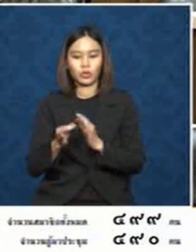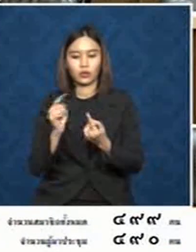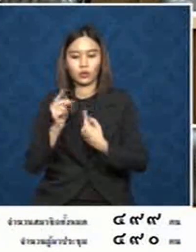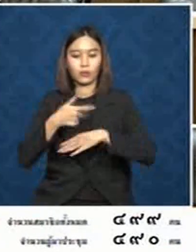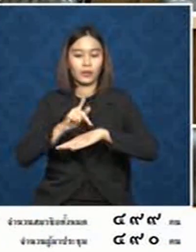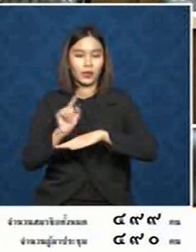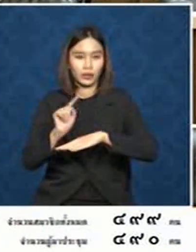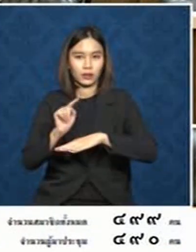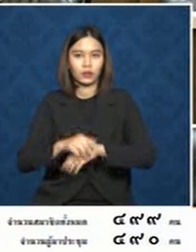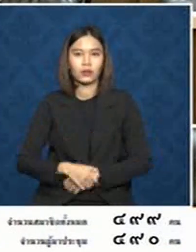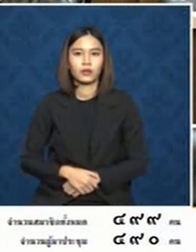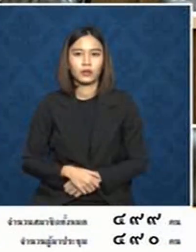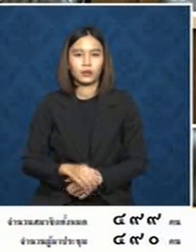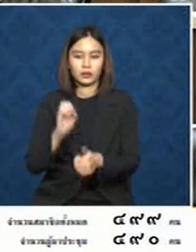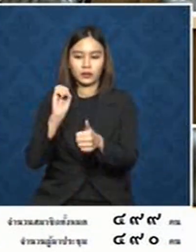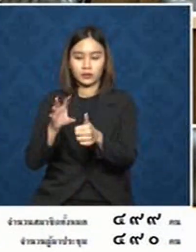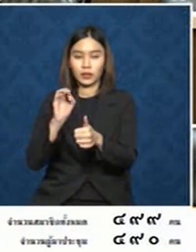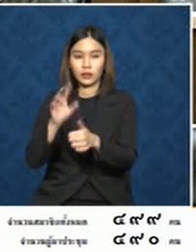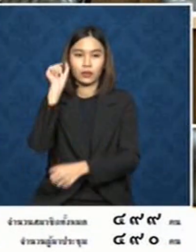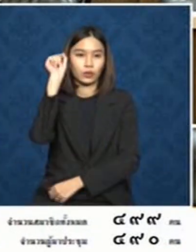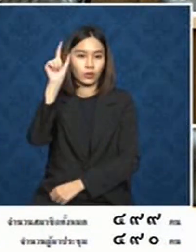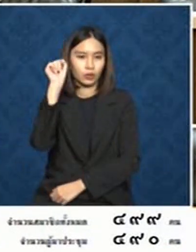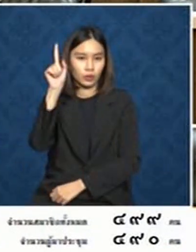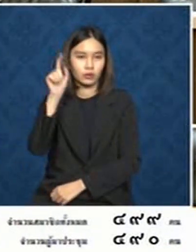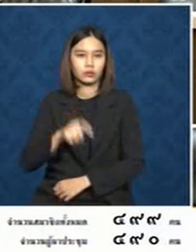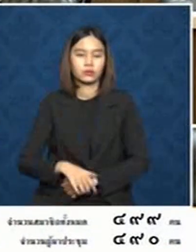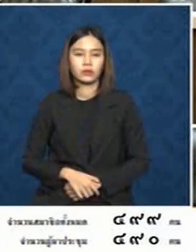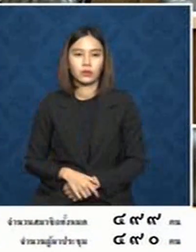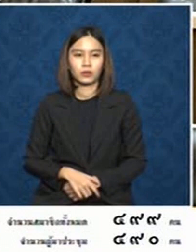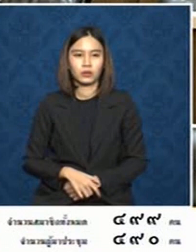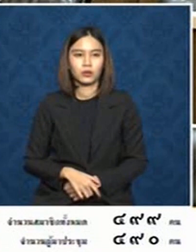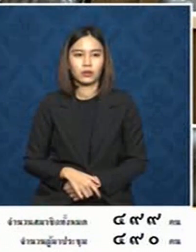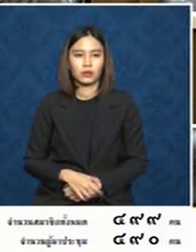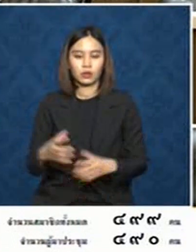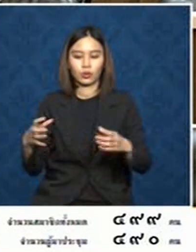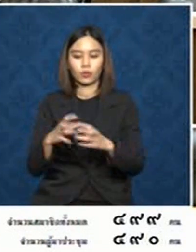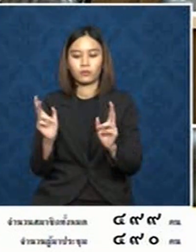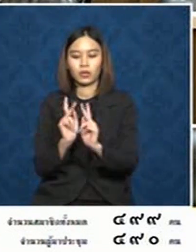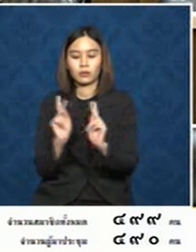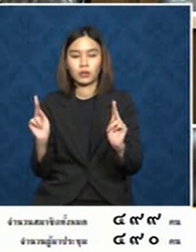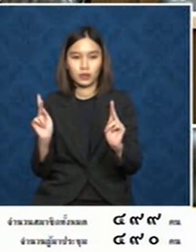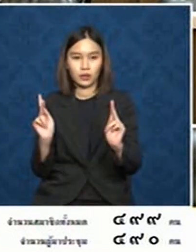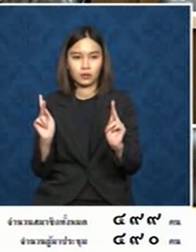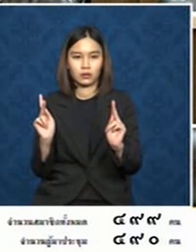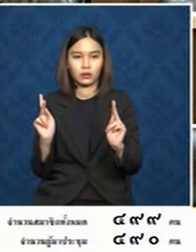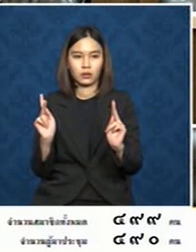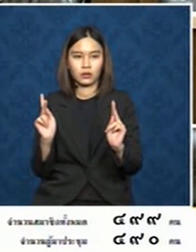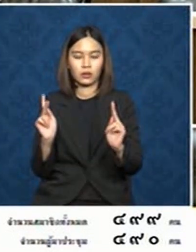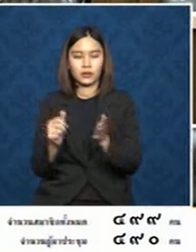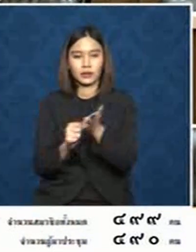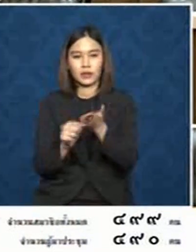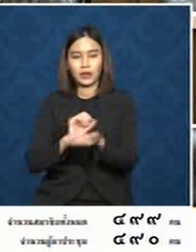ครับข้อเสนอเร่งด่วนที่คณะกรรมาธิการที่จะต้องไป